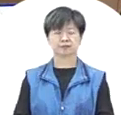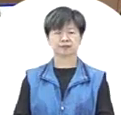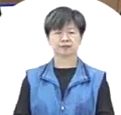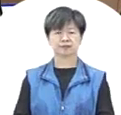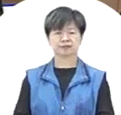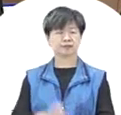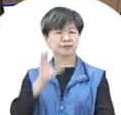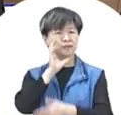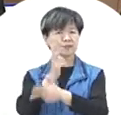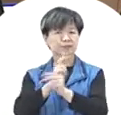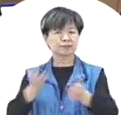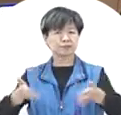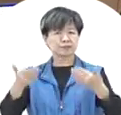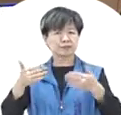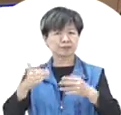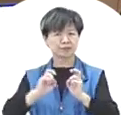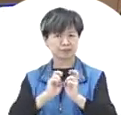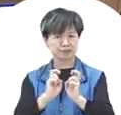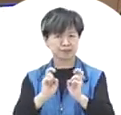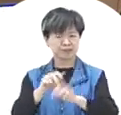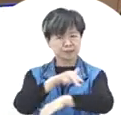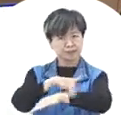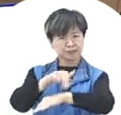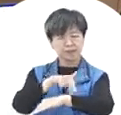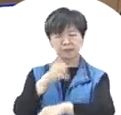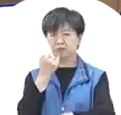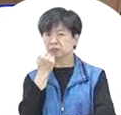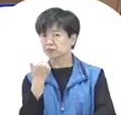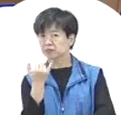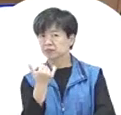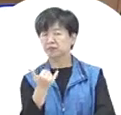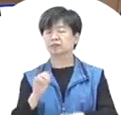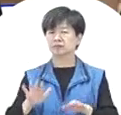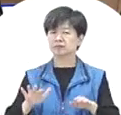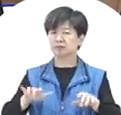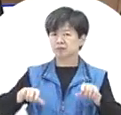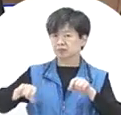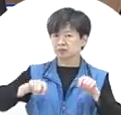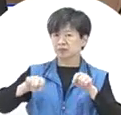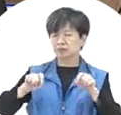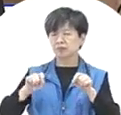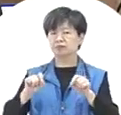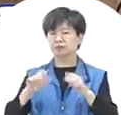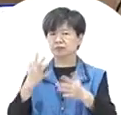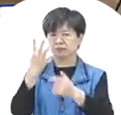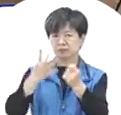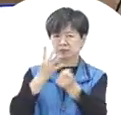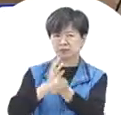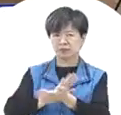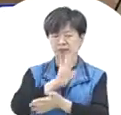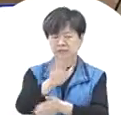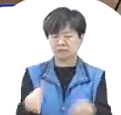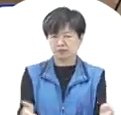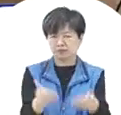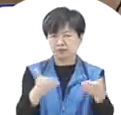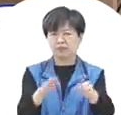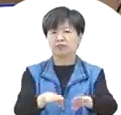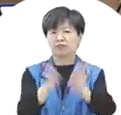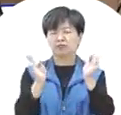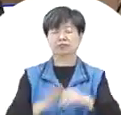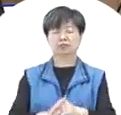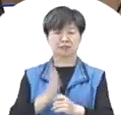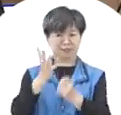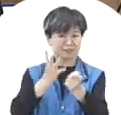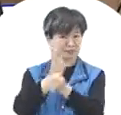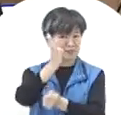轻轨大概现在在规划可行性嘛，到综合规划，我们预估最快要4年后才能动工，才需要迁移。 局长， 四年